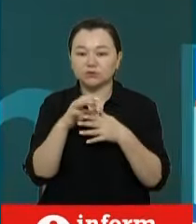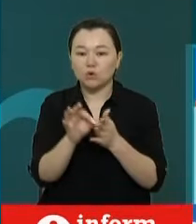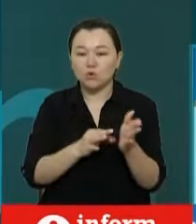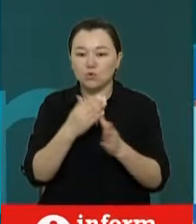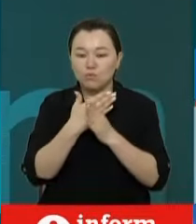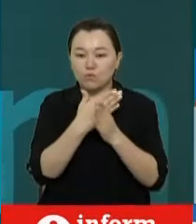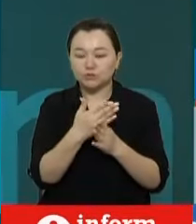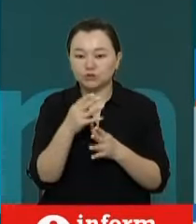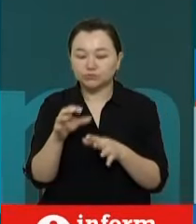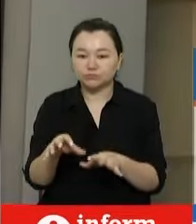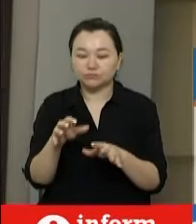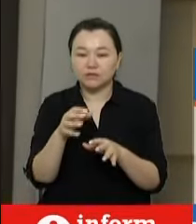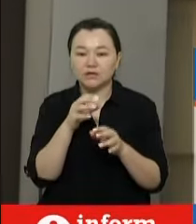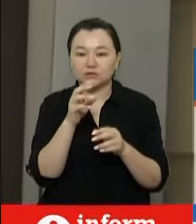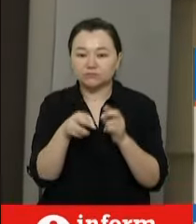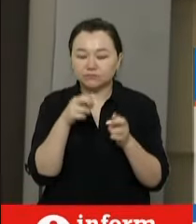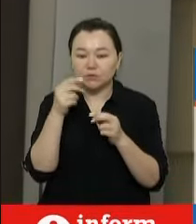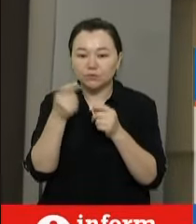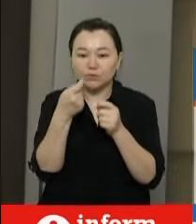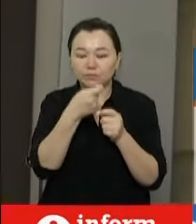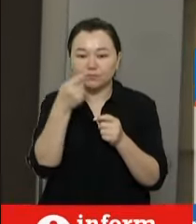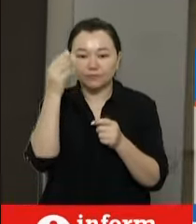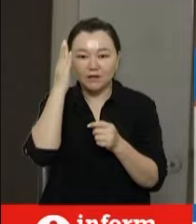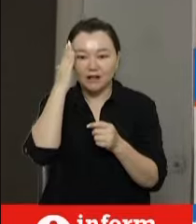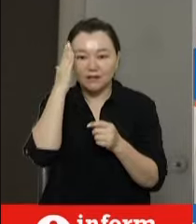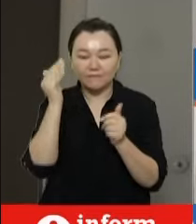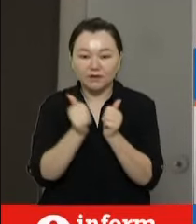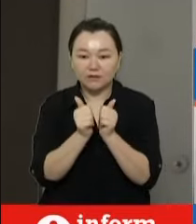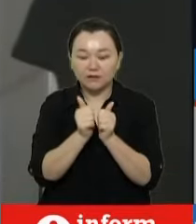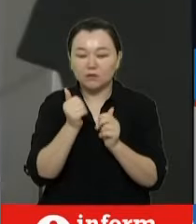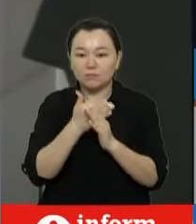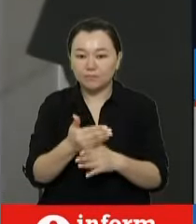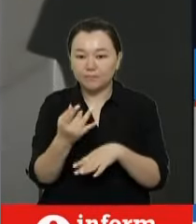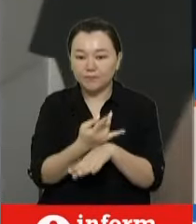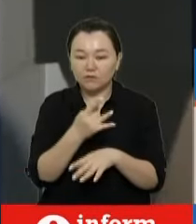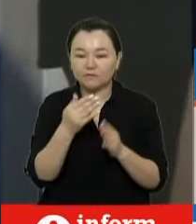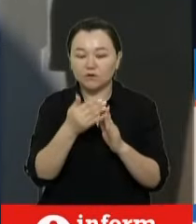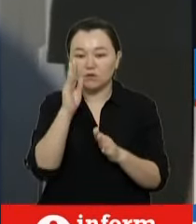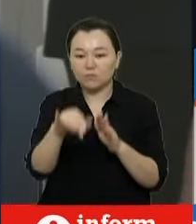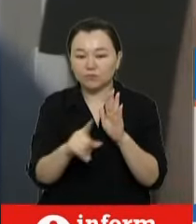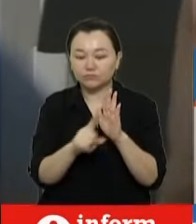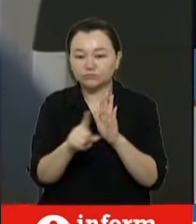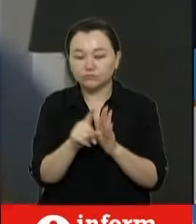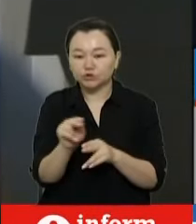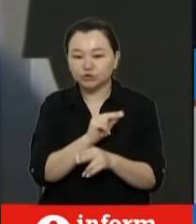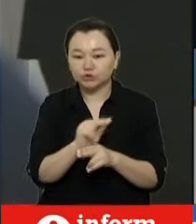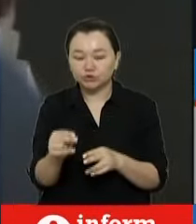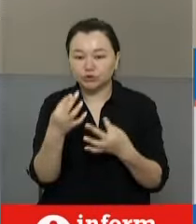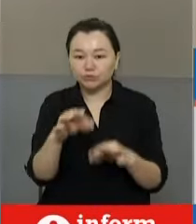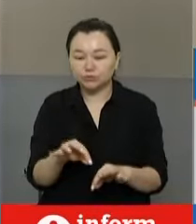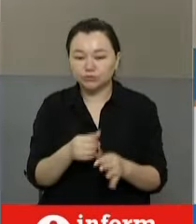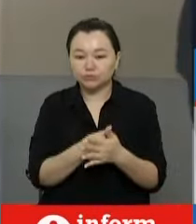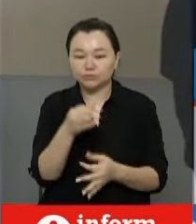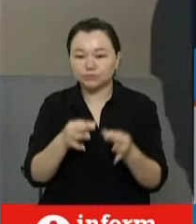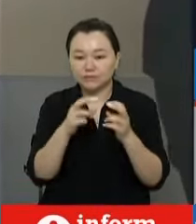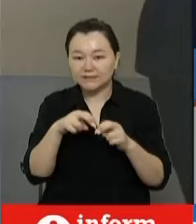помощи. Двум женщинам наложили швы в области головы. После оказания первой помощи всех отпустили на амбулаторное лечение. Полиция начали